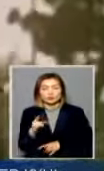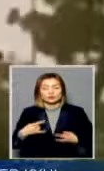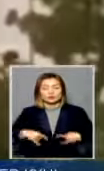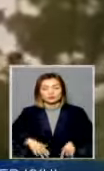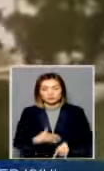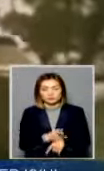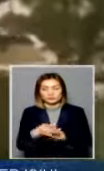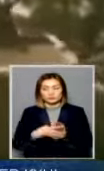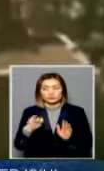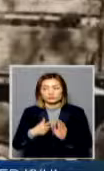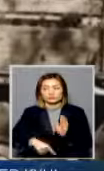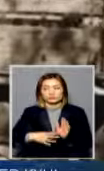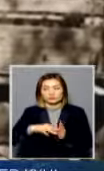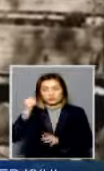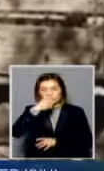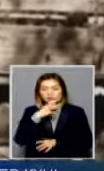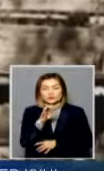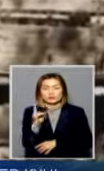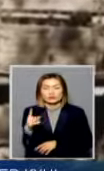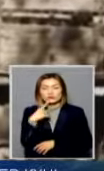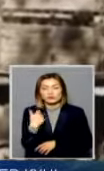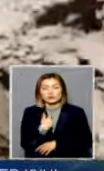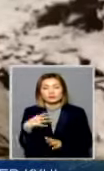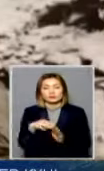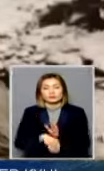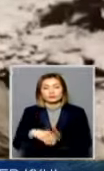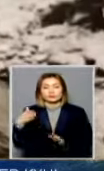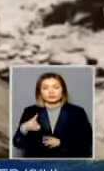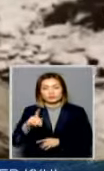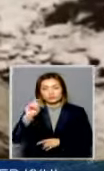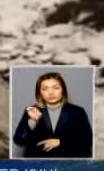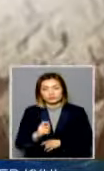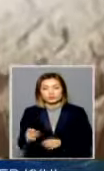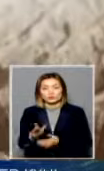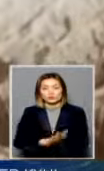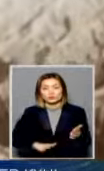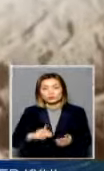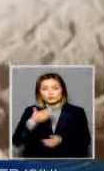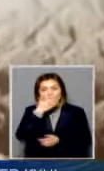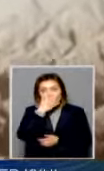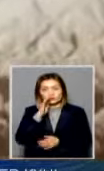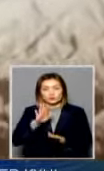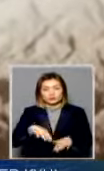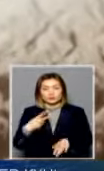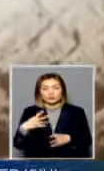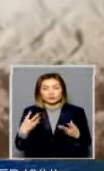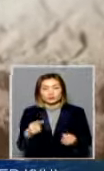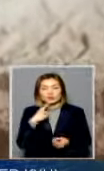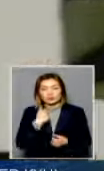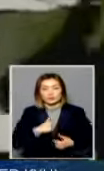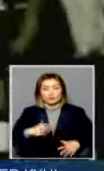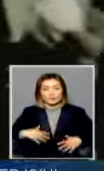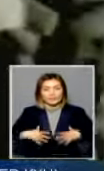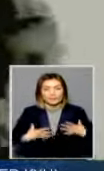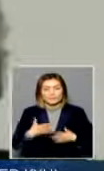келген. 1979 жылы КСРО қарулы күштері қатарында әскери борышын өтеді. Кейін Түркіменстанның Кушка қаласында 20 күндік әскери дайындықтан